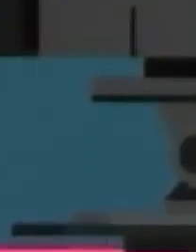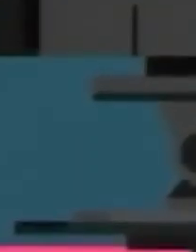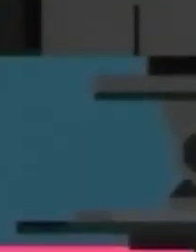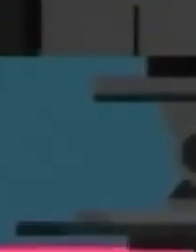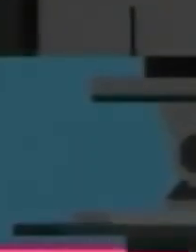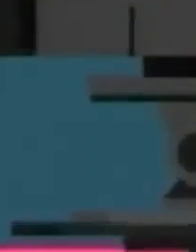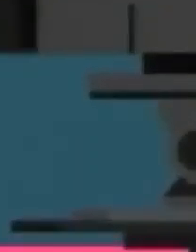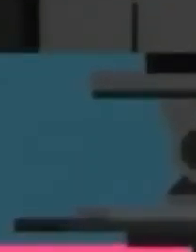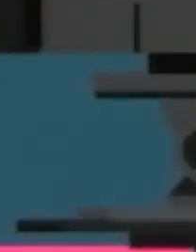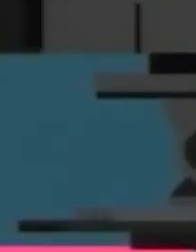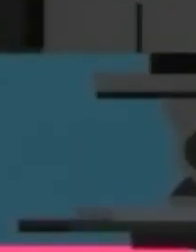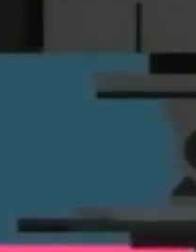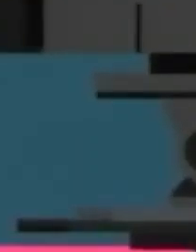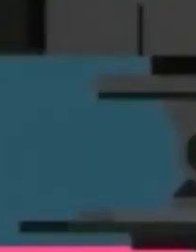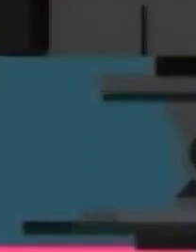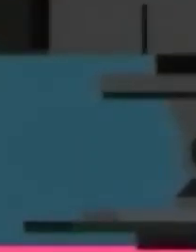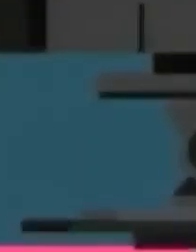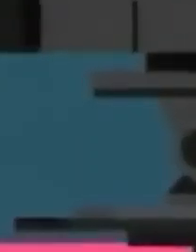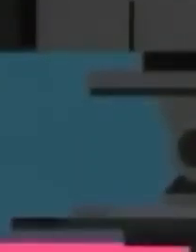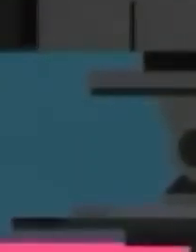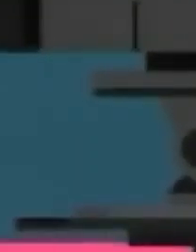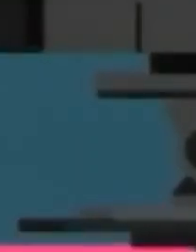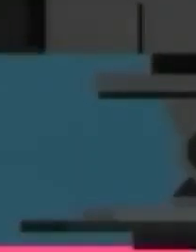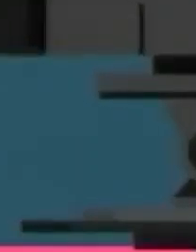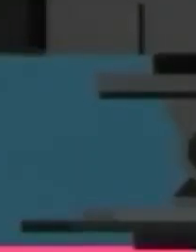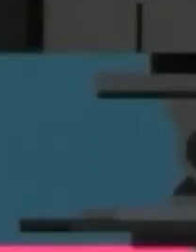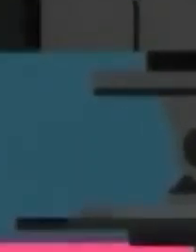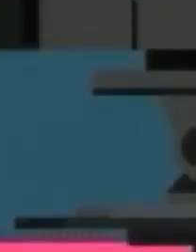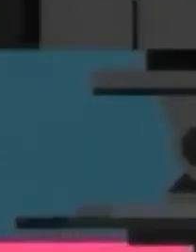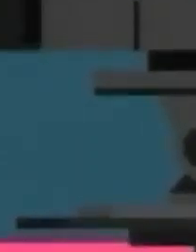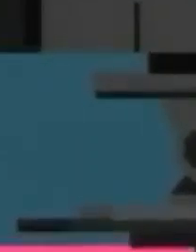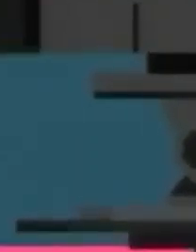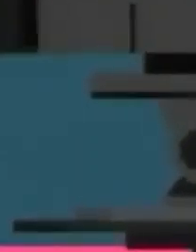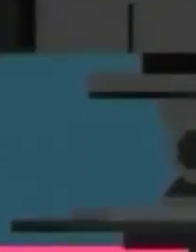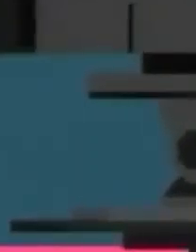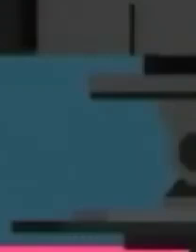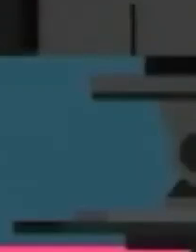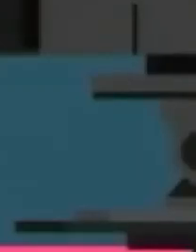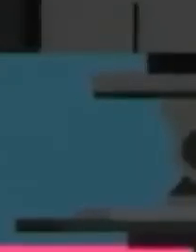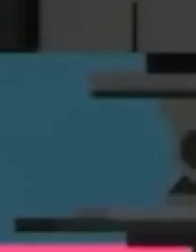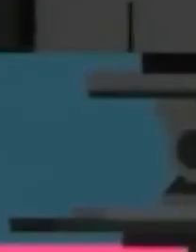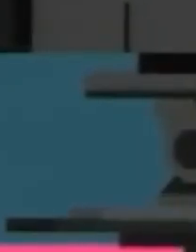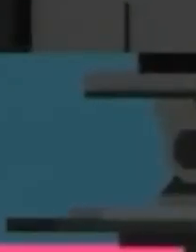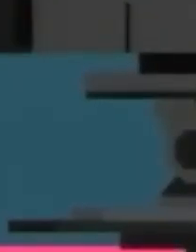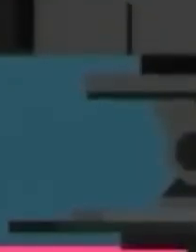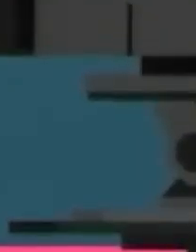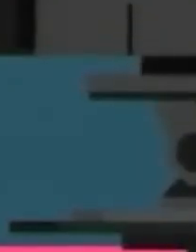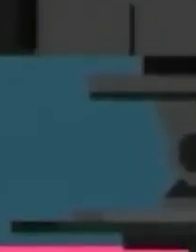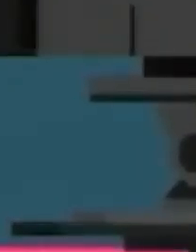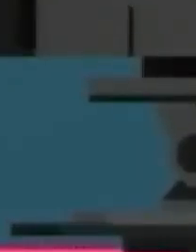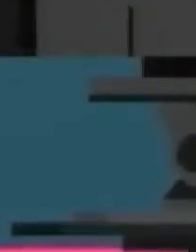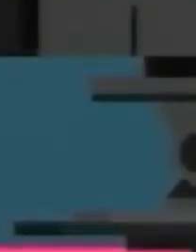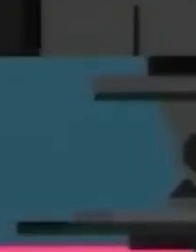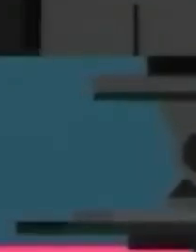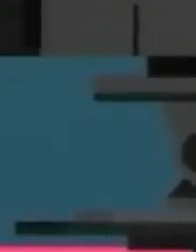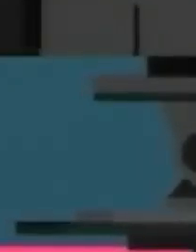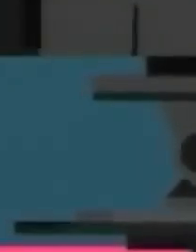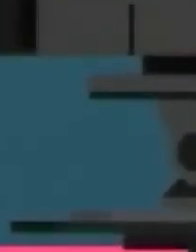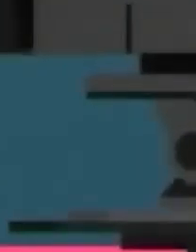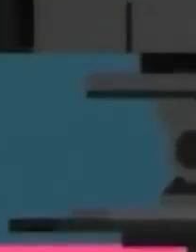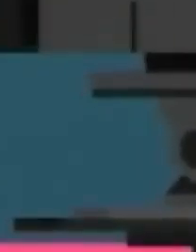نحو علشانك هي ومي. وكل مرة موضوع يهمك ده شايل همك هي